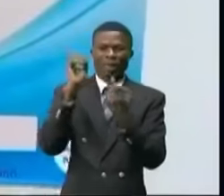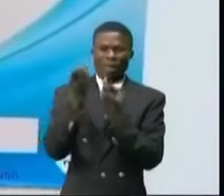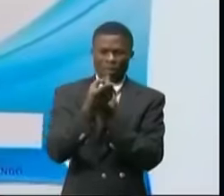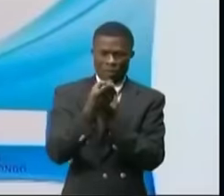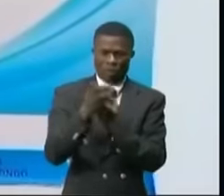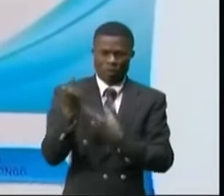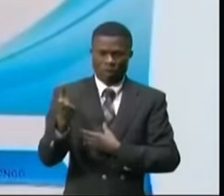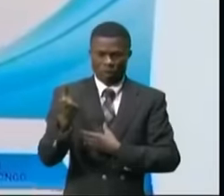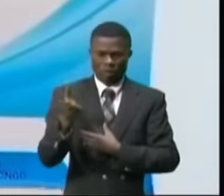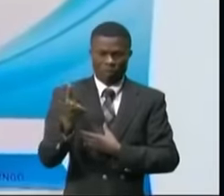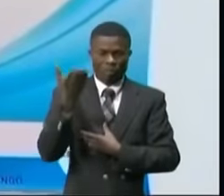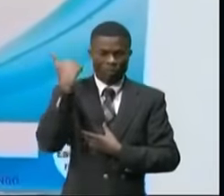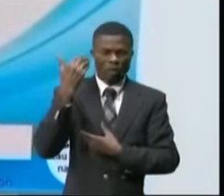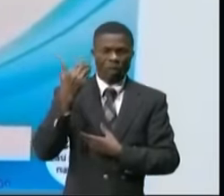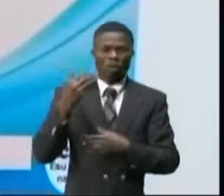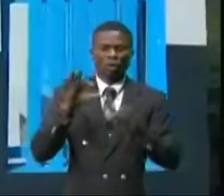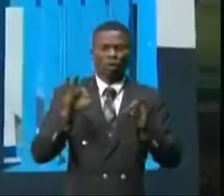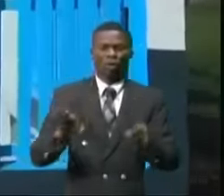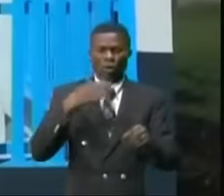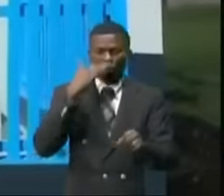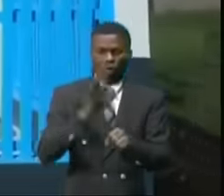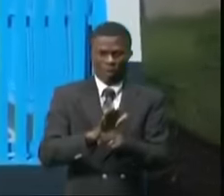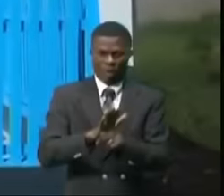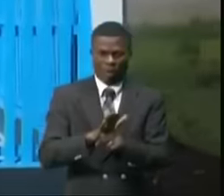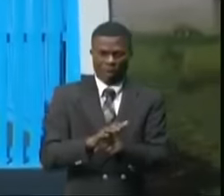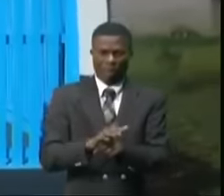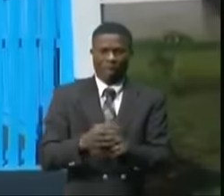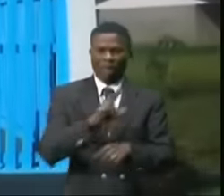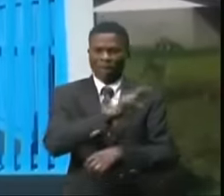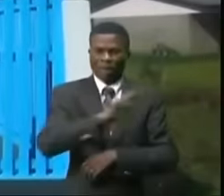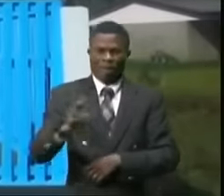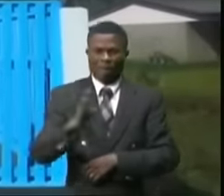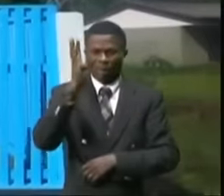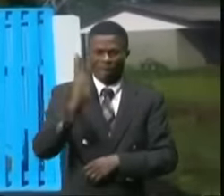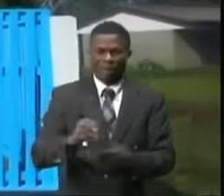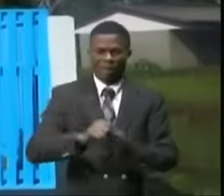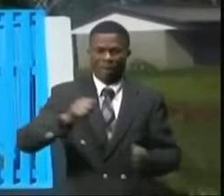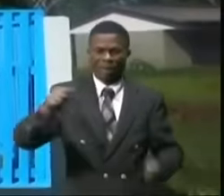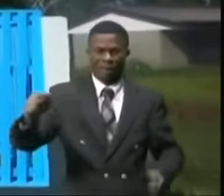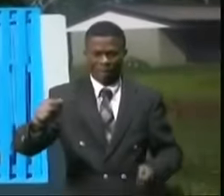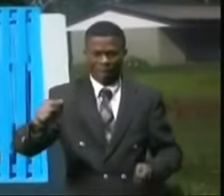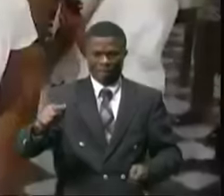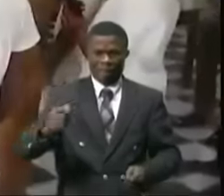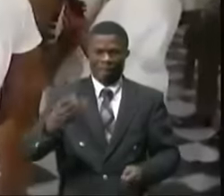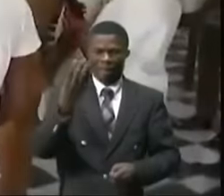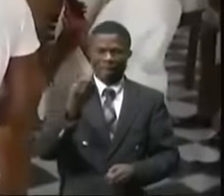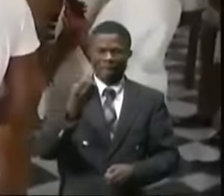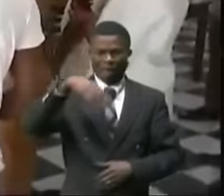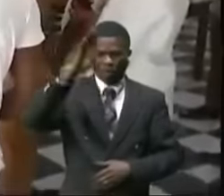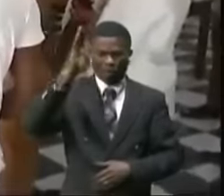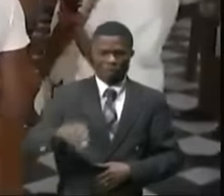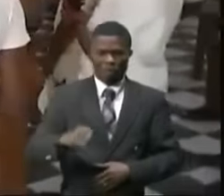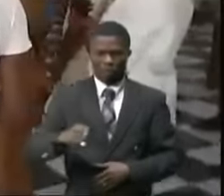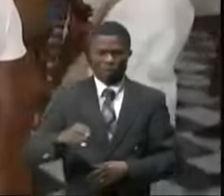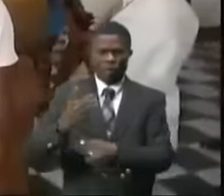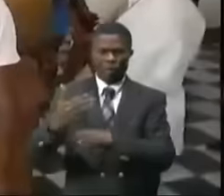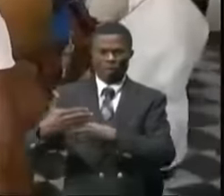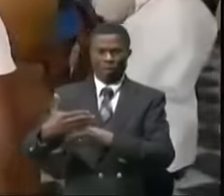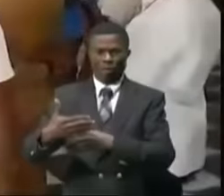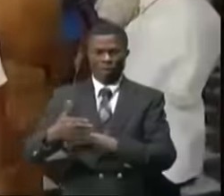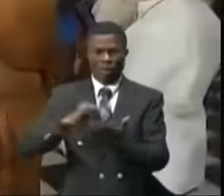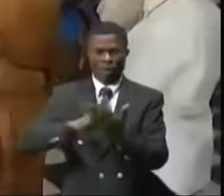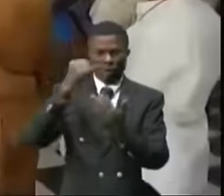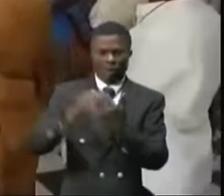d'Idiofa. L'eau Kana vient de la source située à 2400 mètres avec une dénivellation de 40% proche de la source. Ce projet a